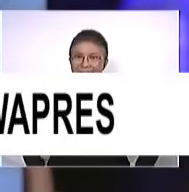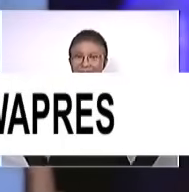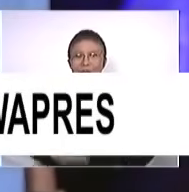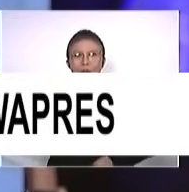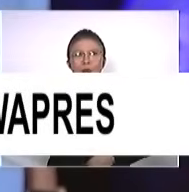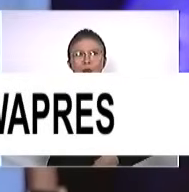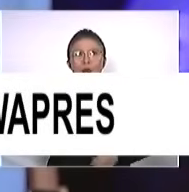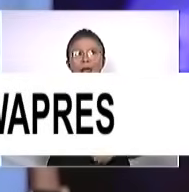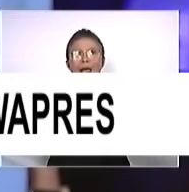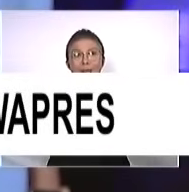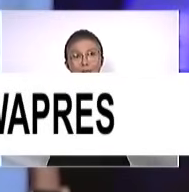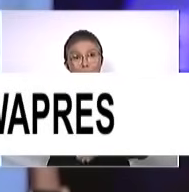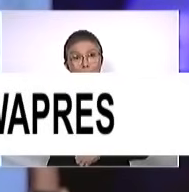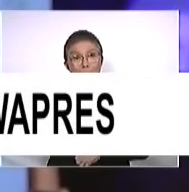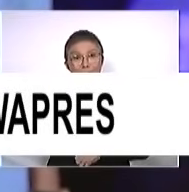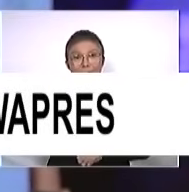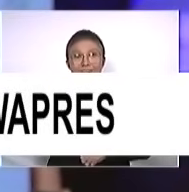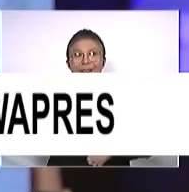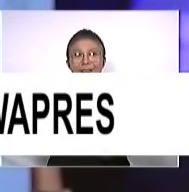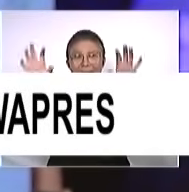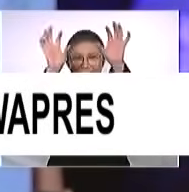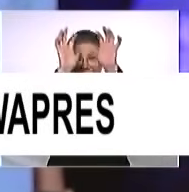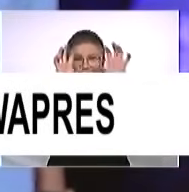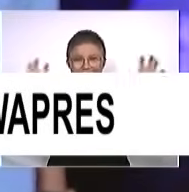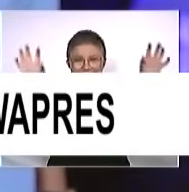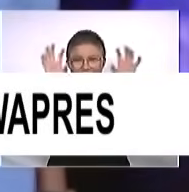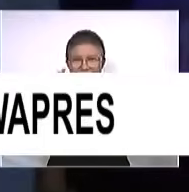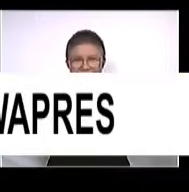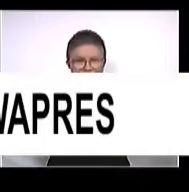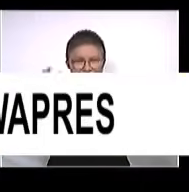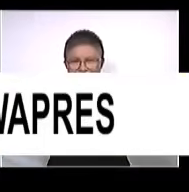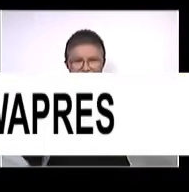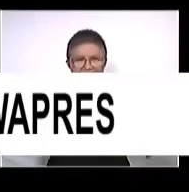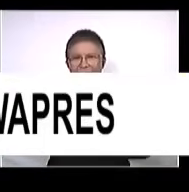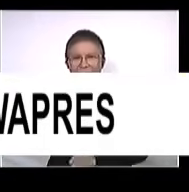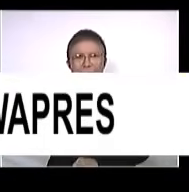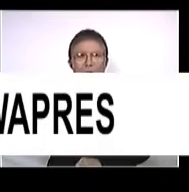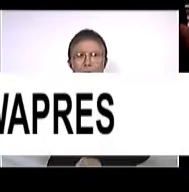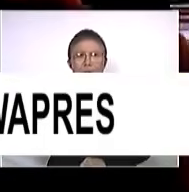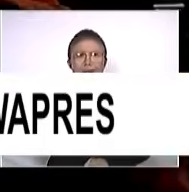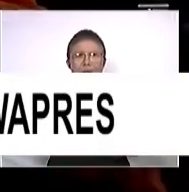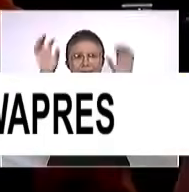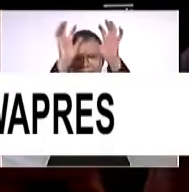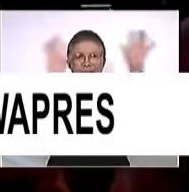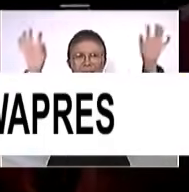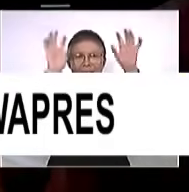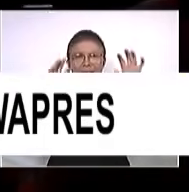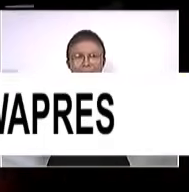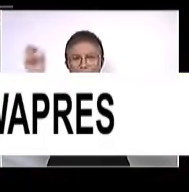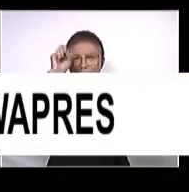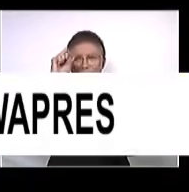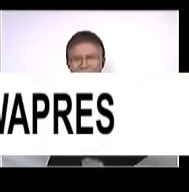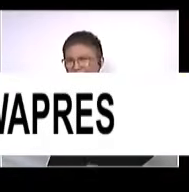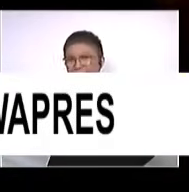kjang sempat menyebutkan itu justru menambah keseruan dalam sebuah debat Apakah ini masih laku digunakan dalam sebuah debat